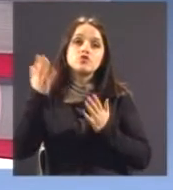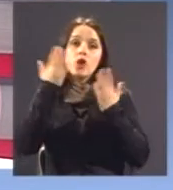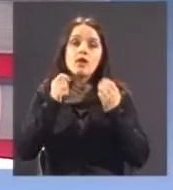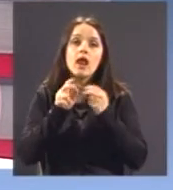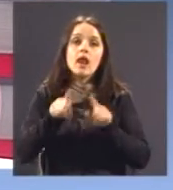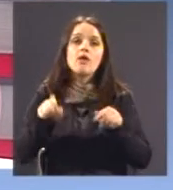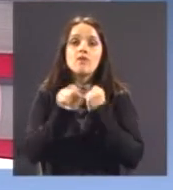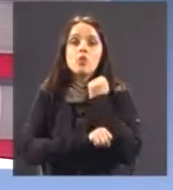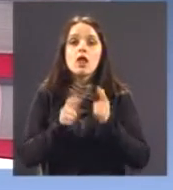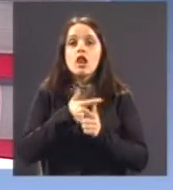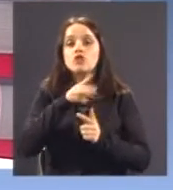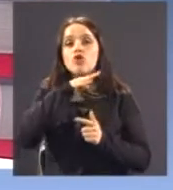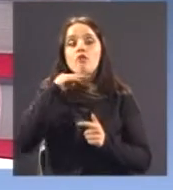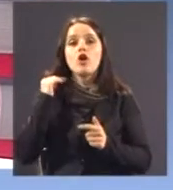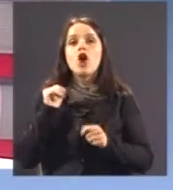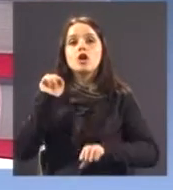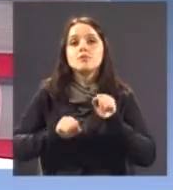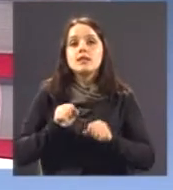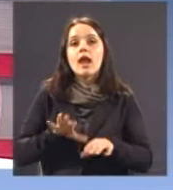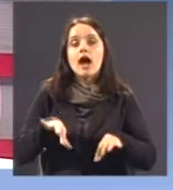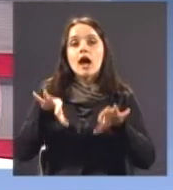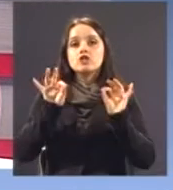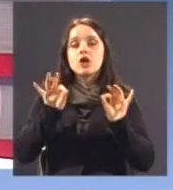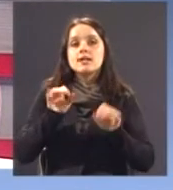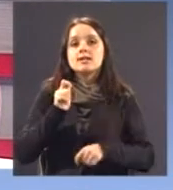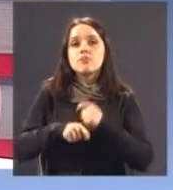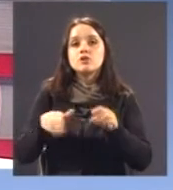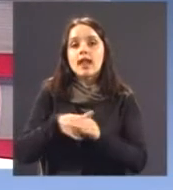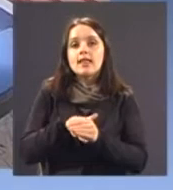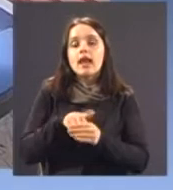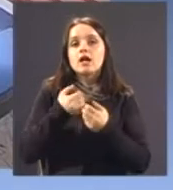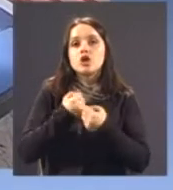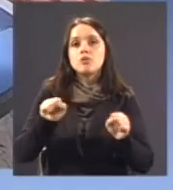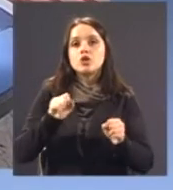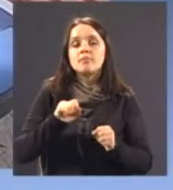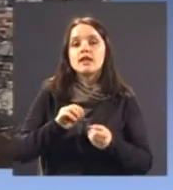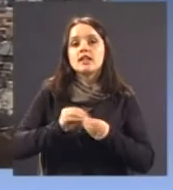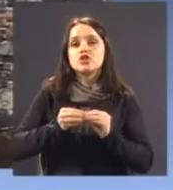dovoljno osposobiti da nađe zaposlenje na slobodnom tržištu rada.